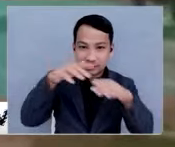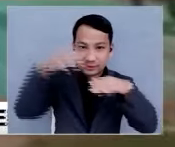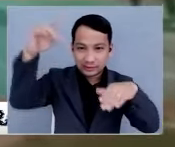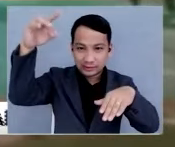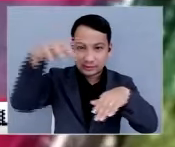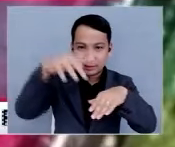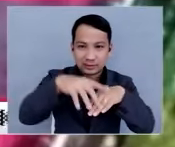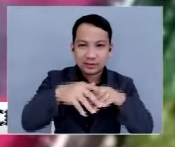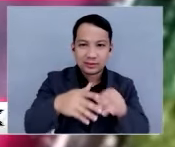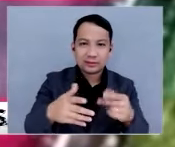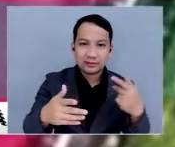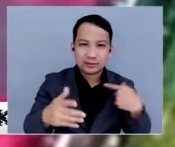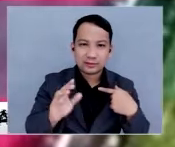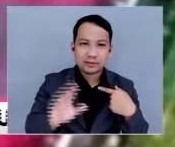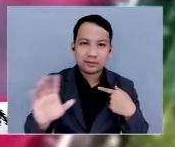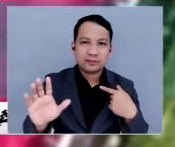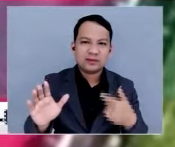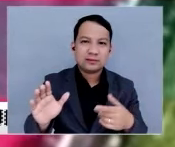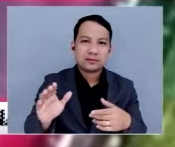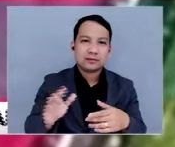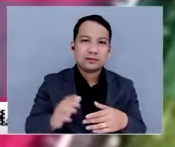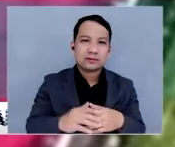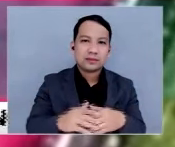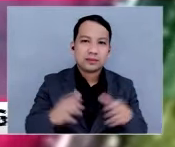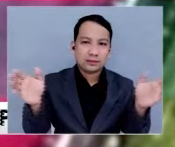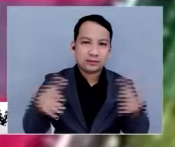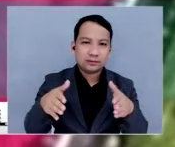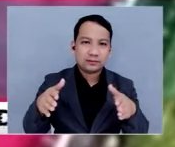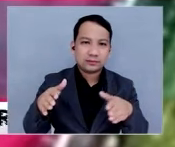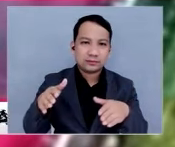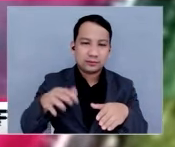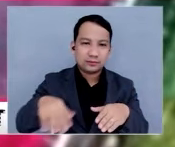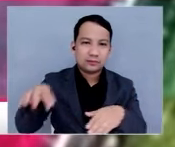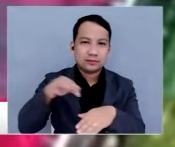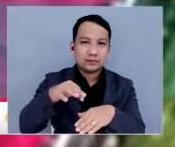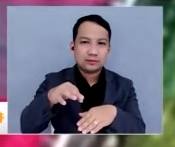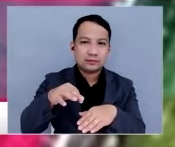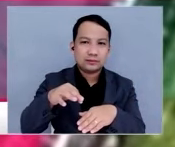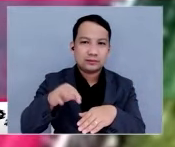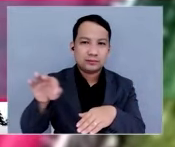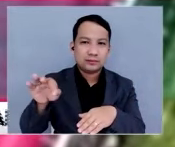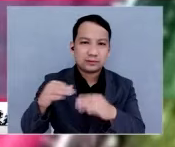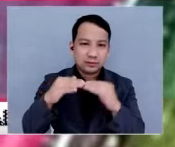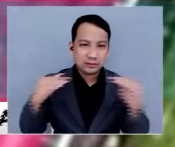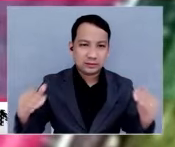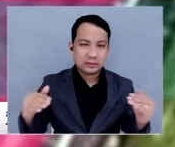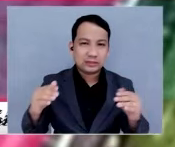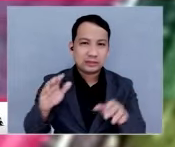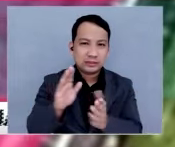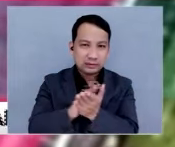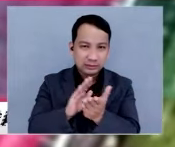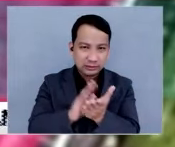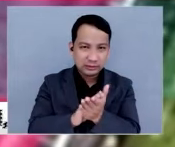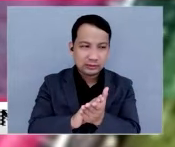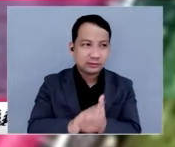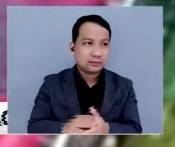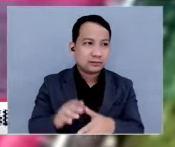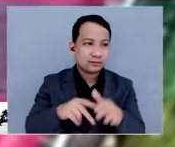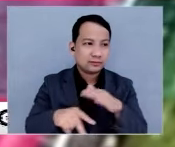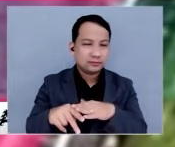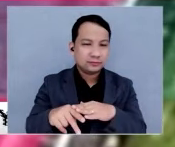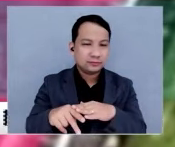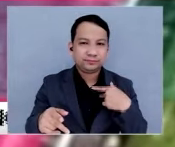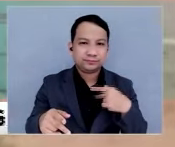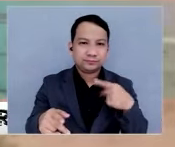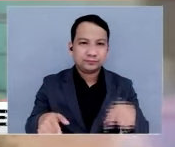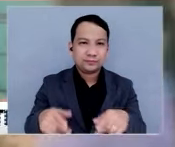kahit na papaano sa maliit na field sa gilid ng eskwelahan. Hindi na raw kasi halos makapaglaro